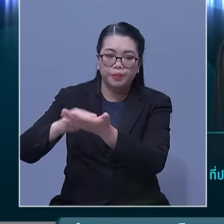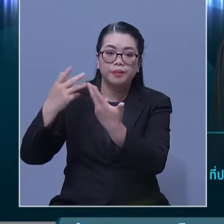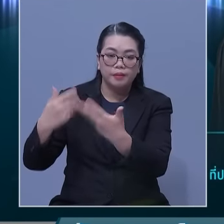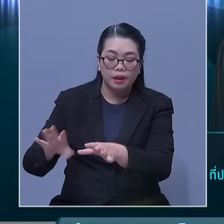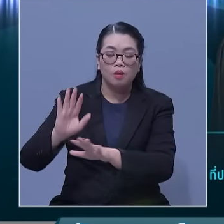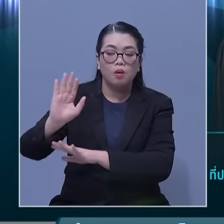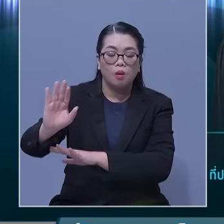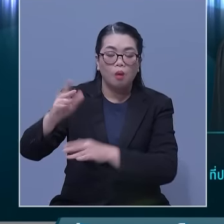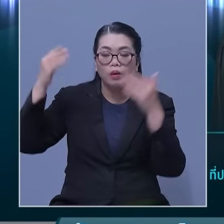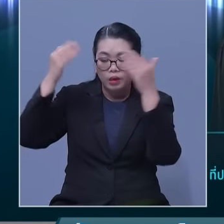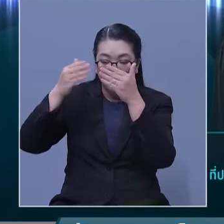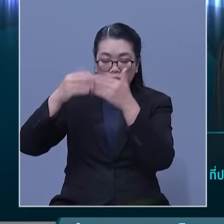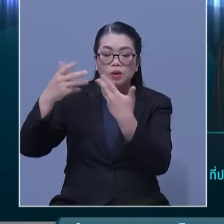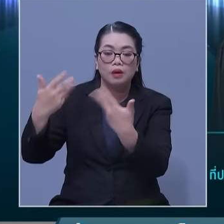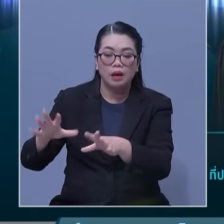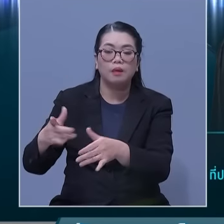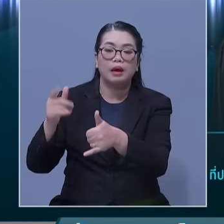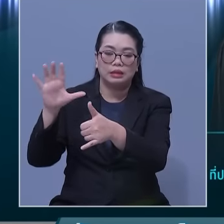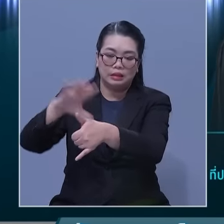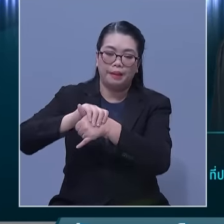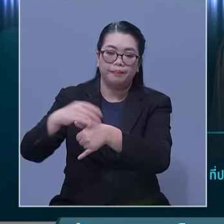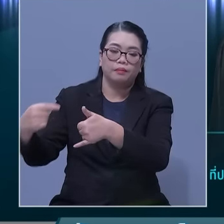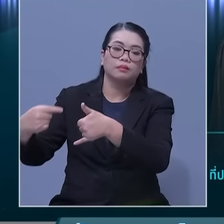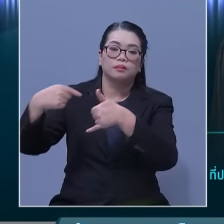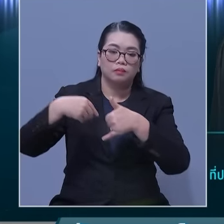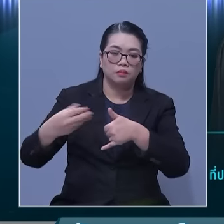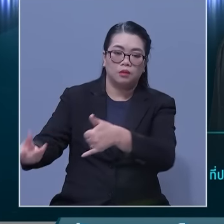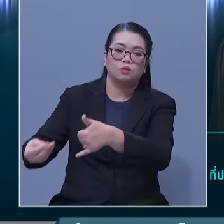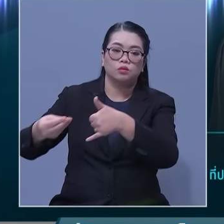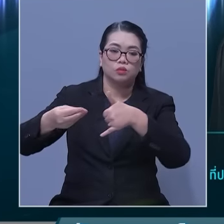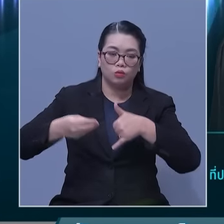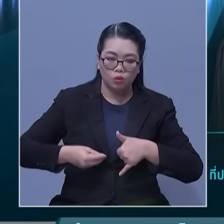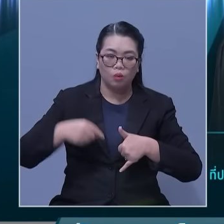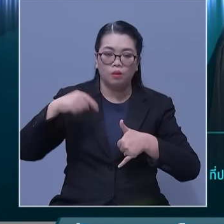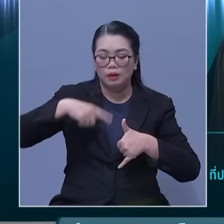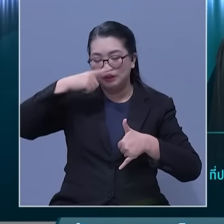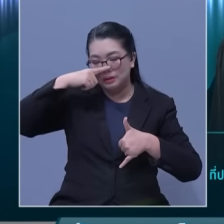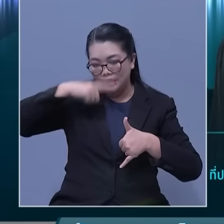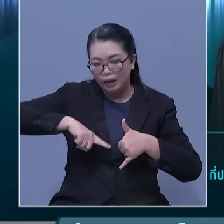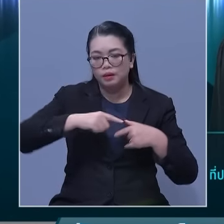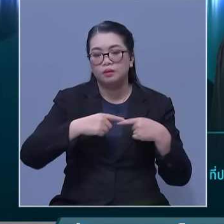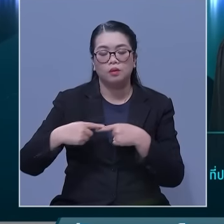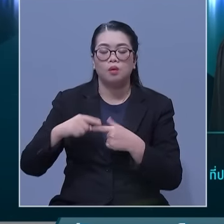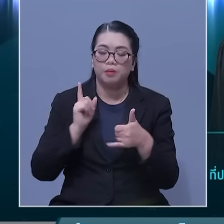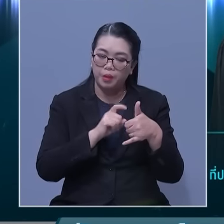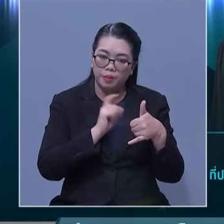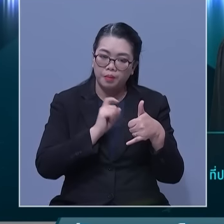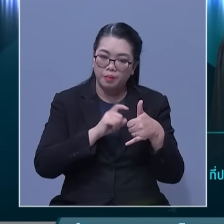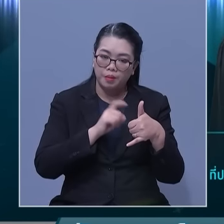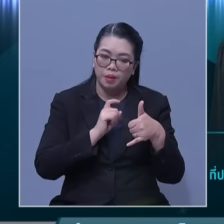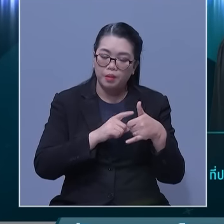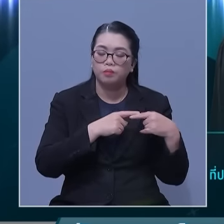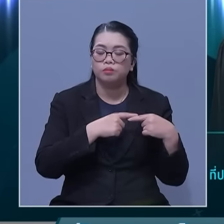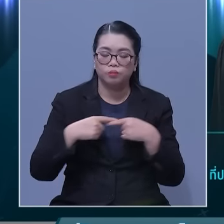จนเป็นที่น่าพอใจแล้วเราเอ่อทางตรนะครับทางยุติธรรมท่านทวีก็คงจะมาสอบต่อครับตรงนี้ครับ